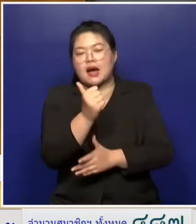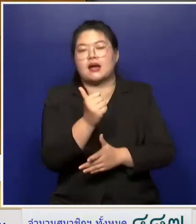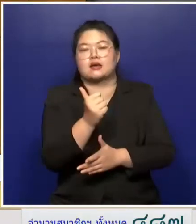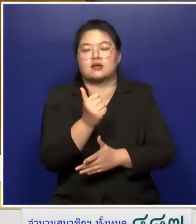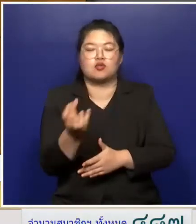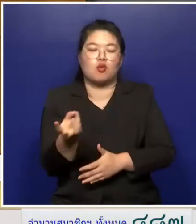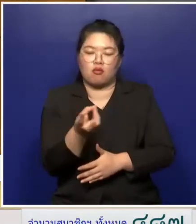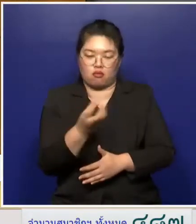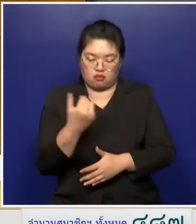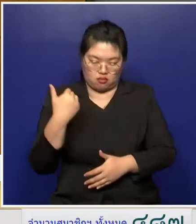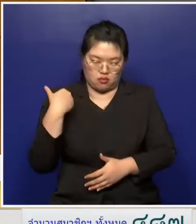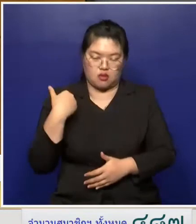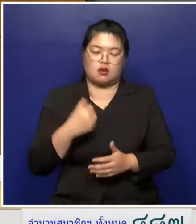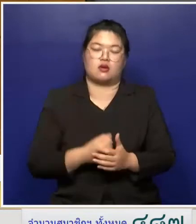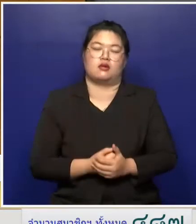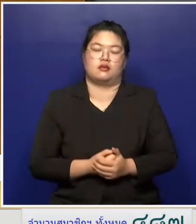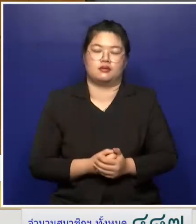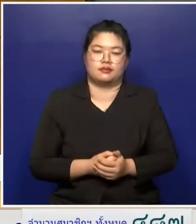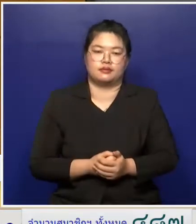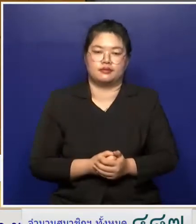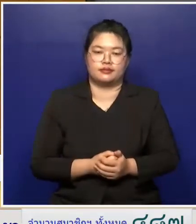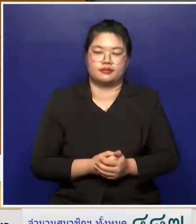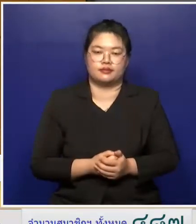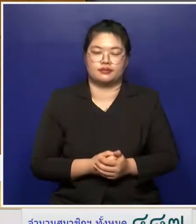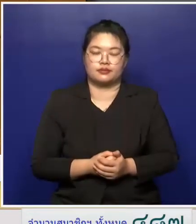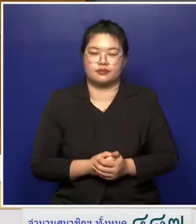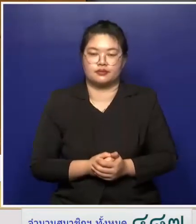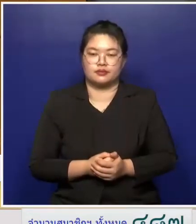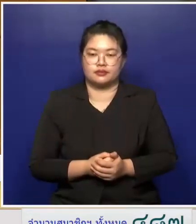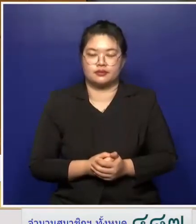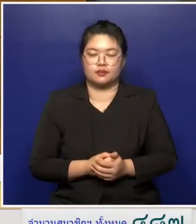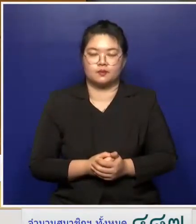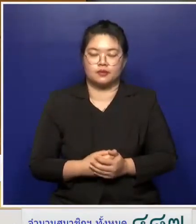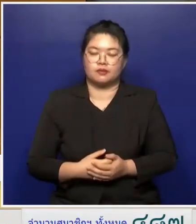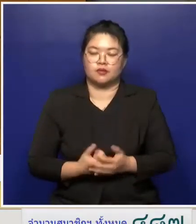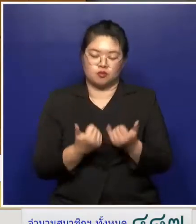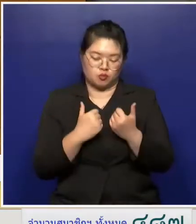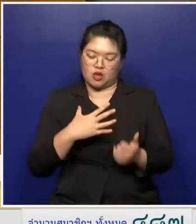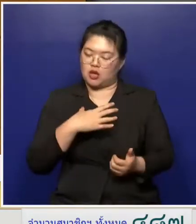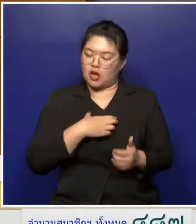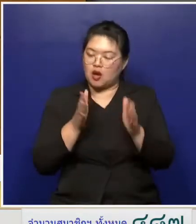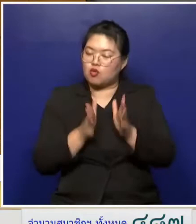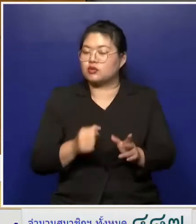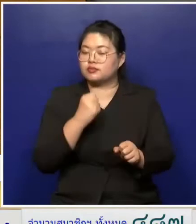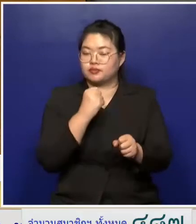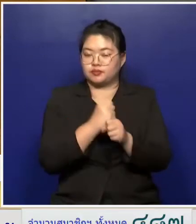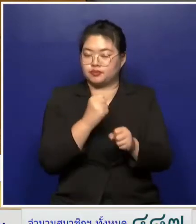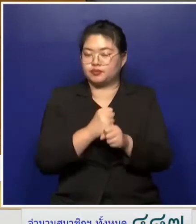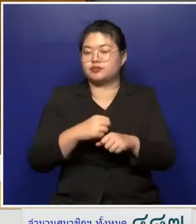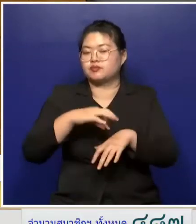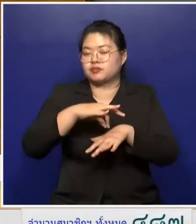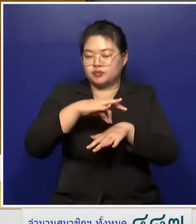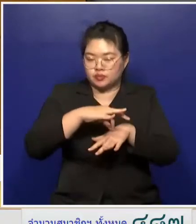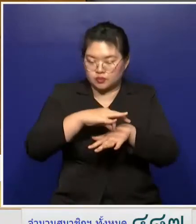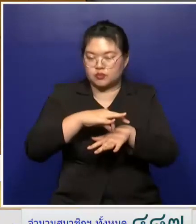สะเรากต้องการดารที่มาเปตุรการ ทั้งในเรื่องข